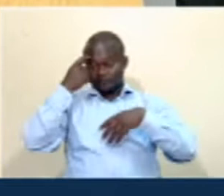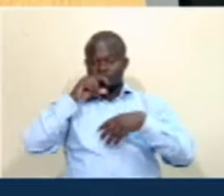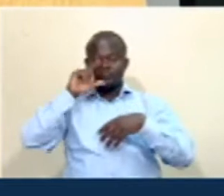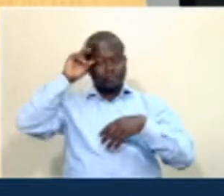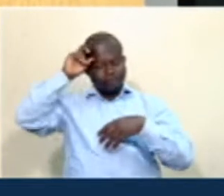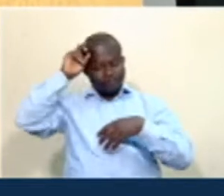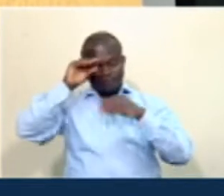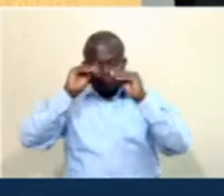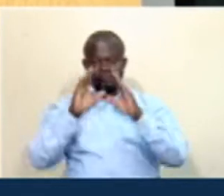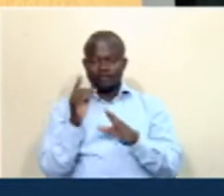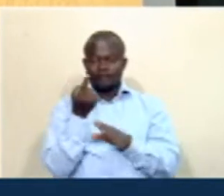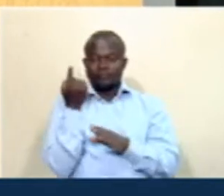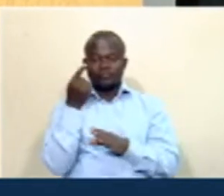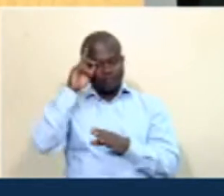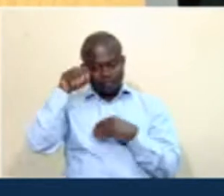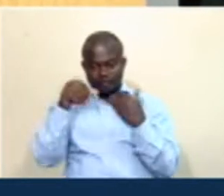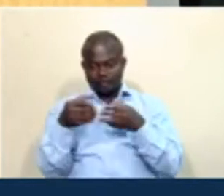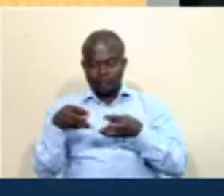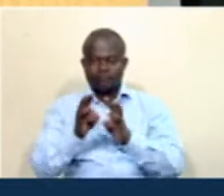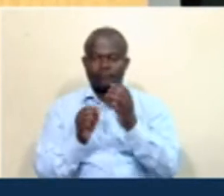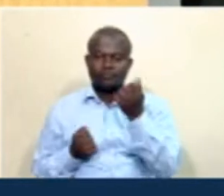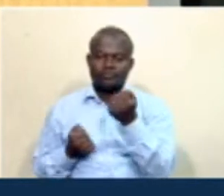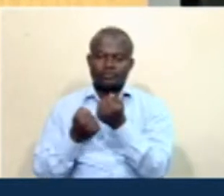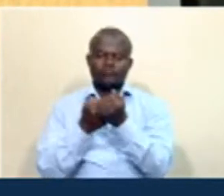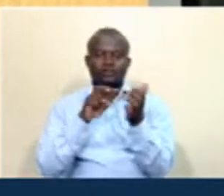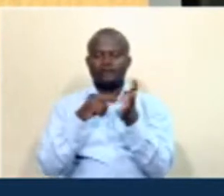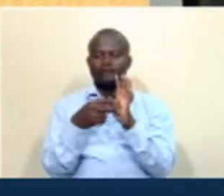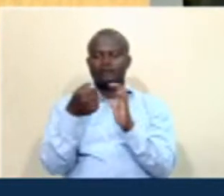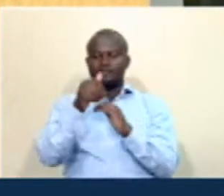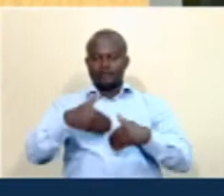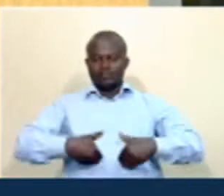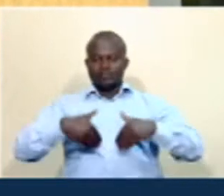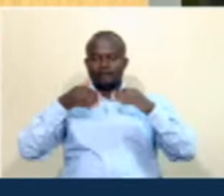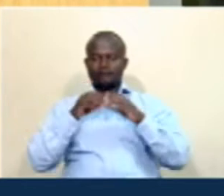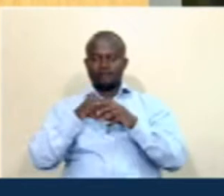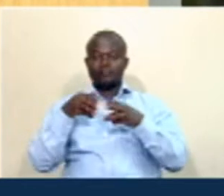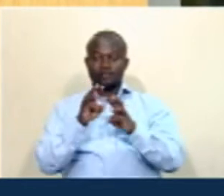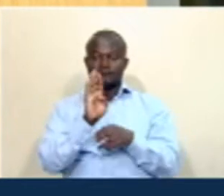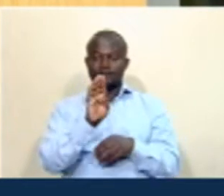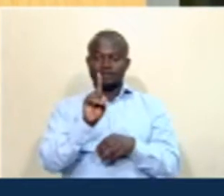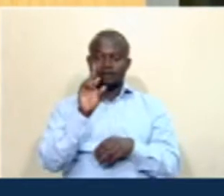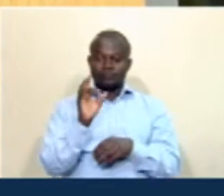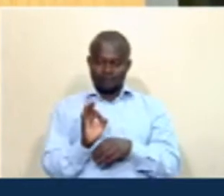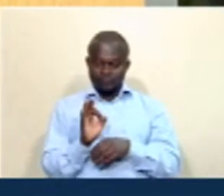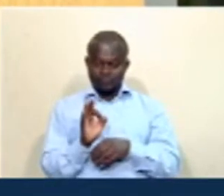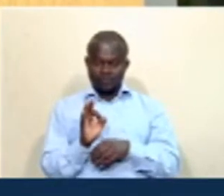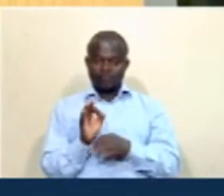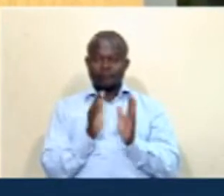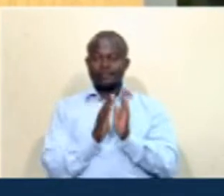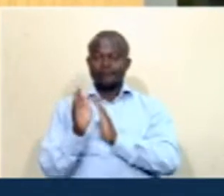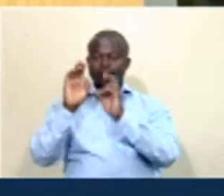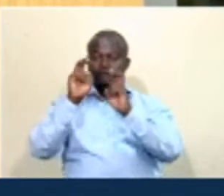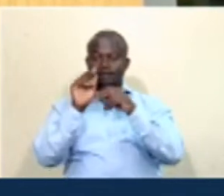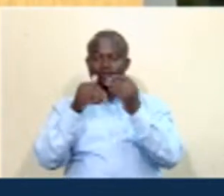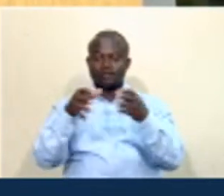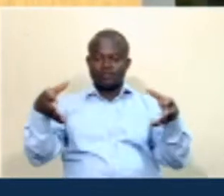gusa, yanatekereje gushaka n'ubundi buryo bwo gushyigikira imishinga y'urwo rubyiruko mu buryo bwa BDF. Bateganya yuko abantu